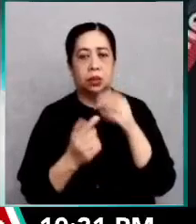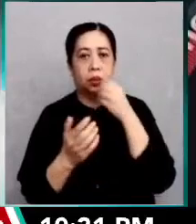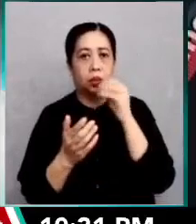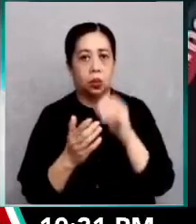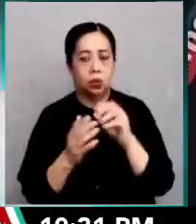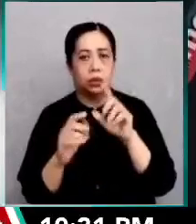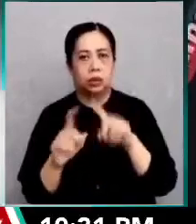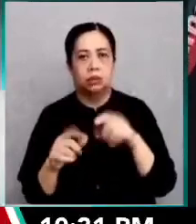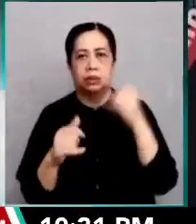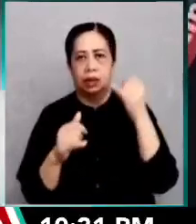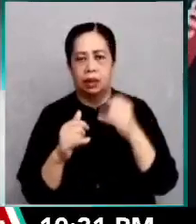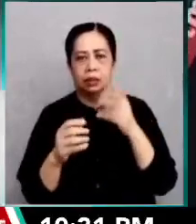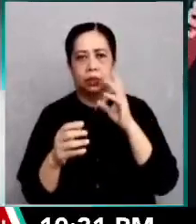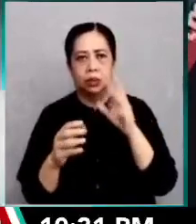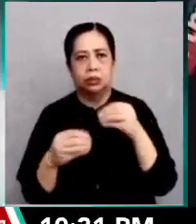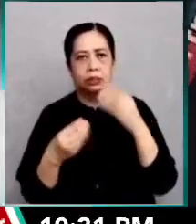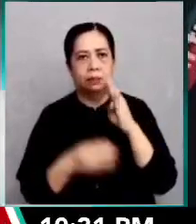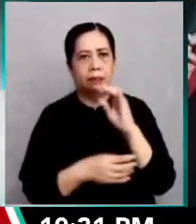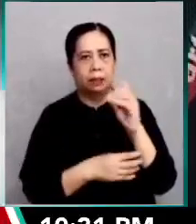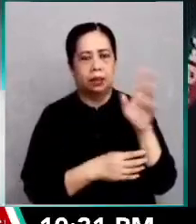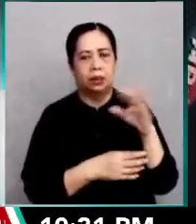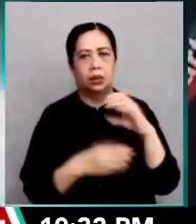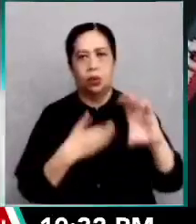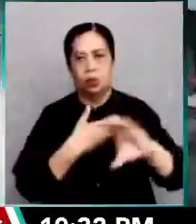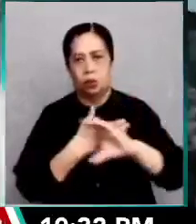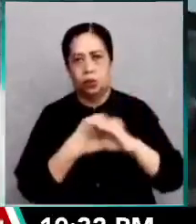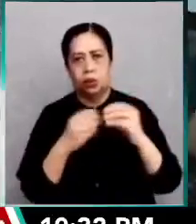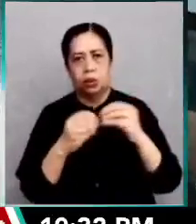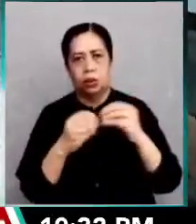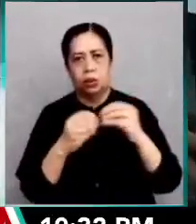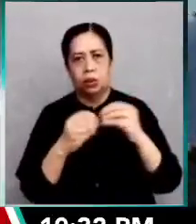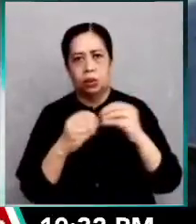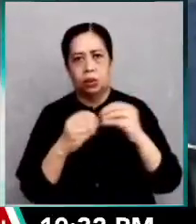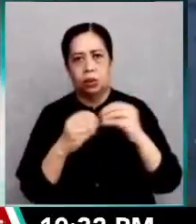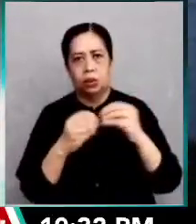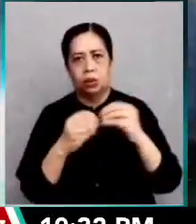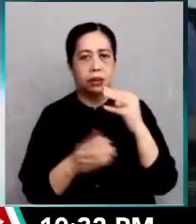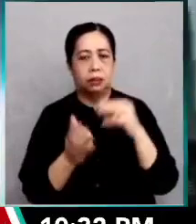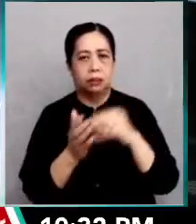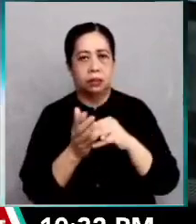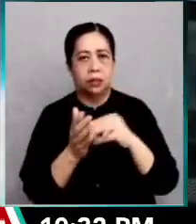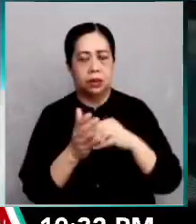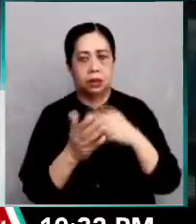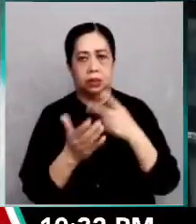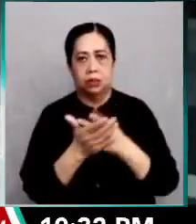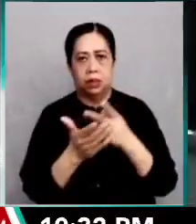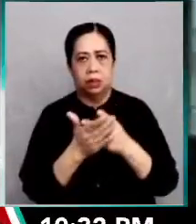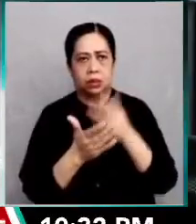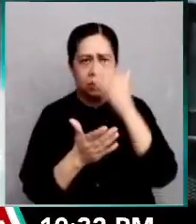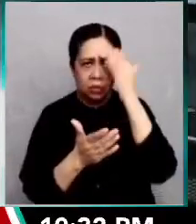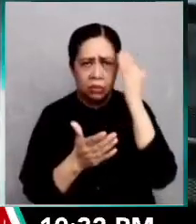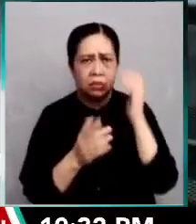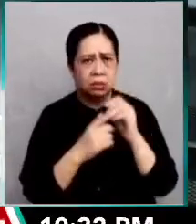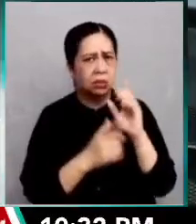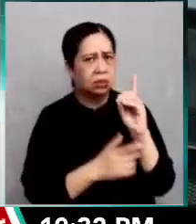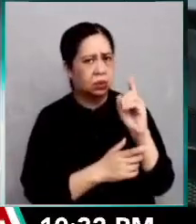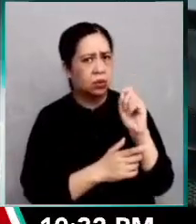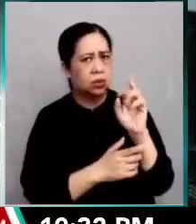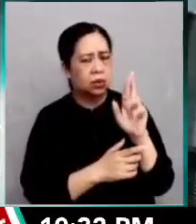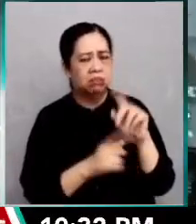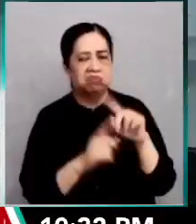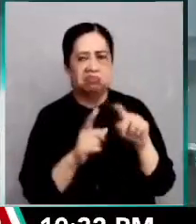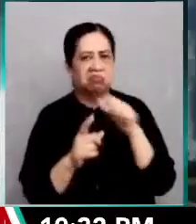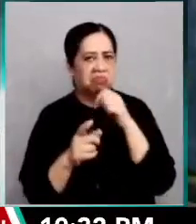ang magpapabid ng mga kontrata na mas mataas sa 50 million pesos. Umapela raw sila sa DOTR pero hindi sila